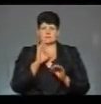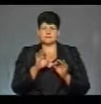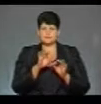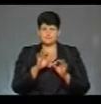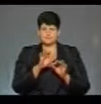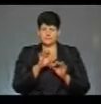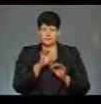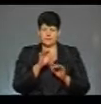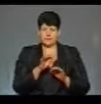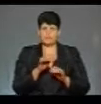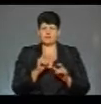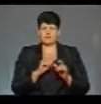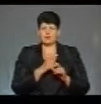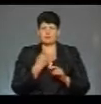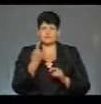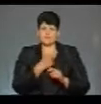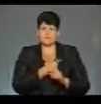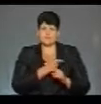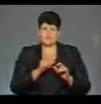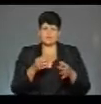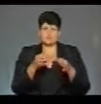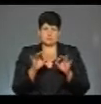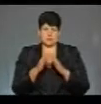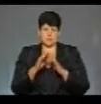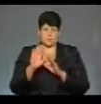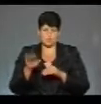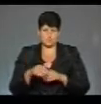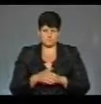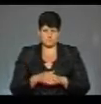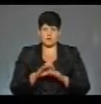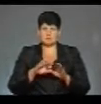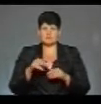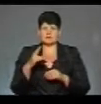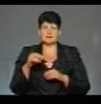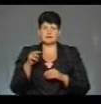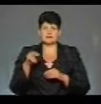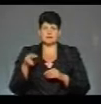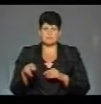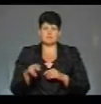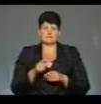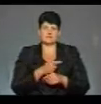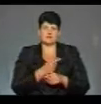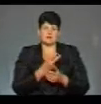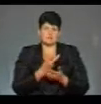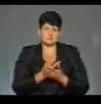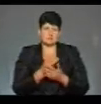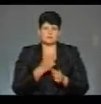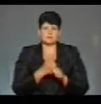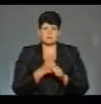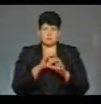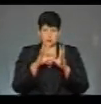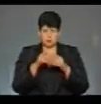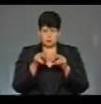обласній університетській лікарні та відпустили її додому. Після ДТП відправили людину у лікарню, там зробили